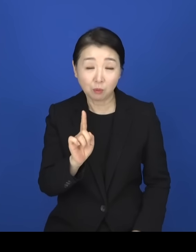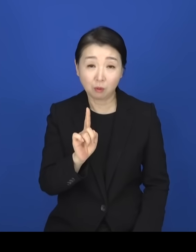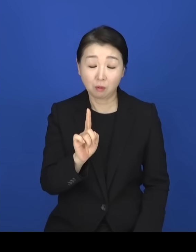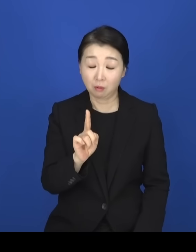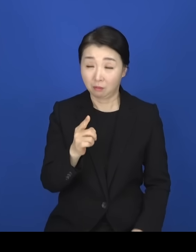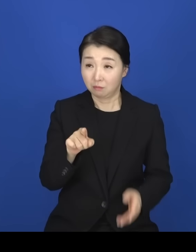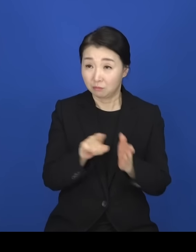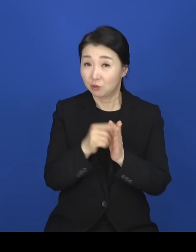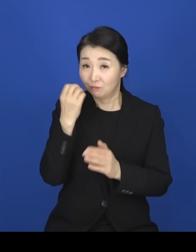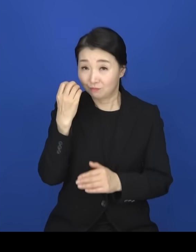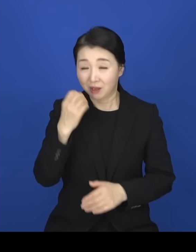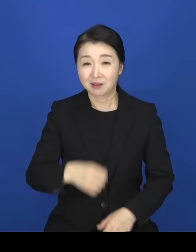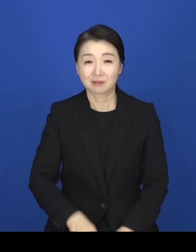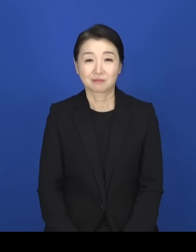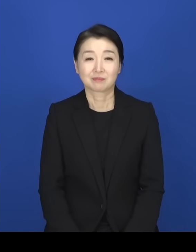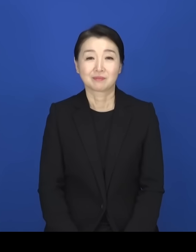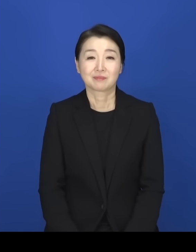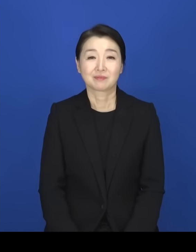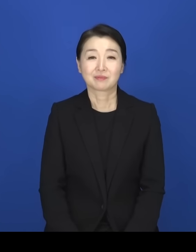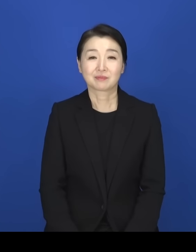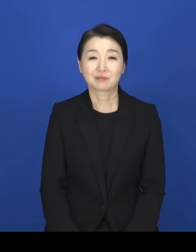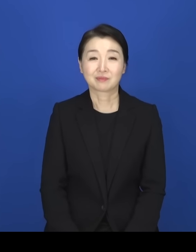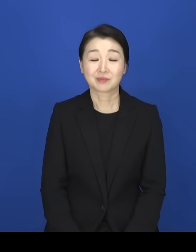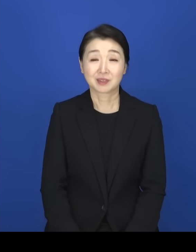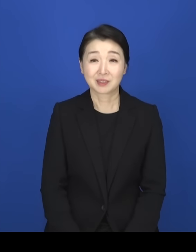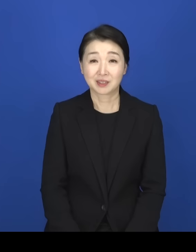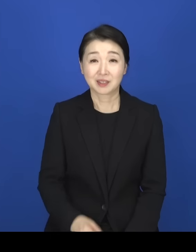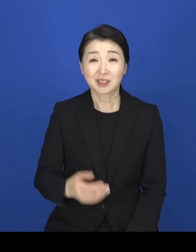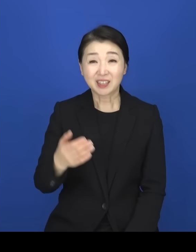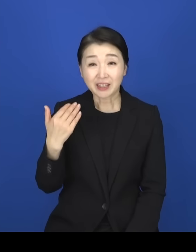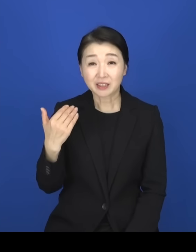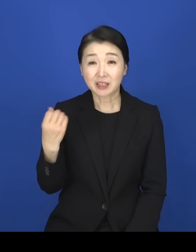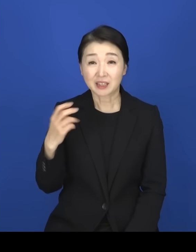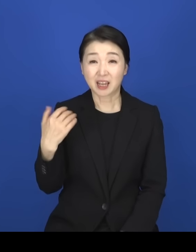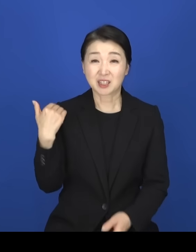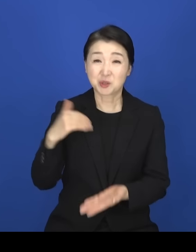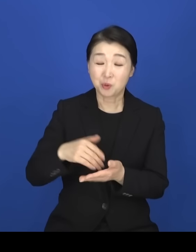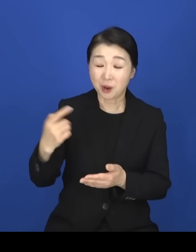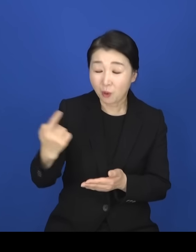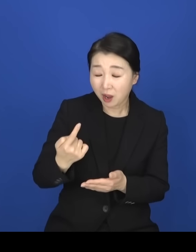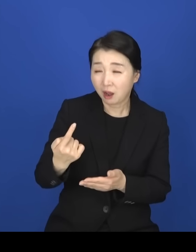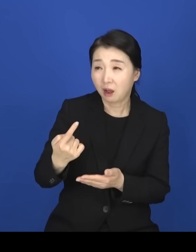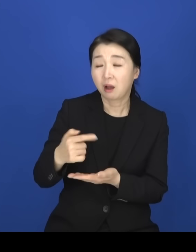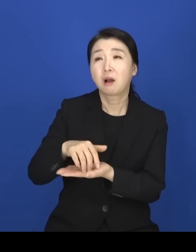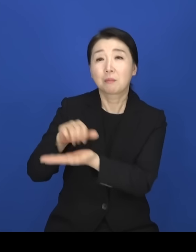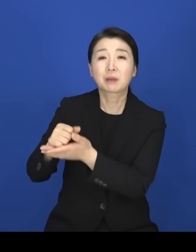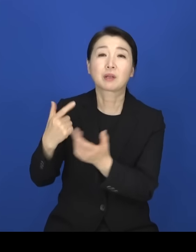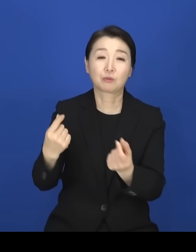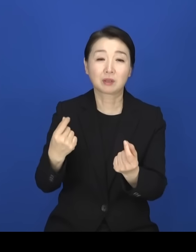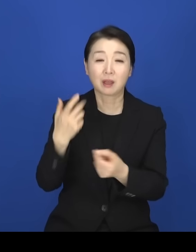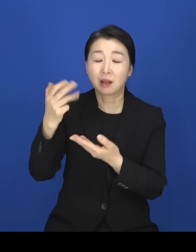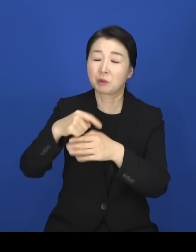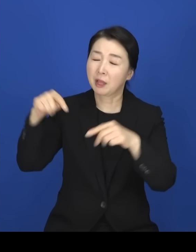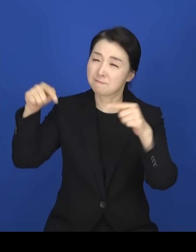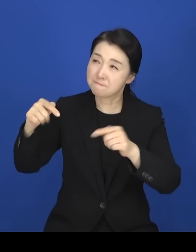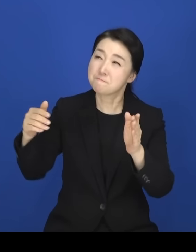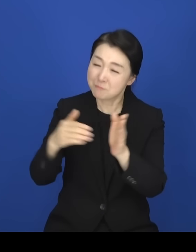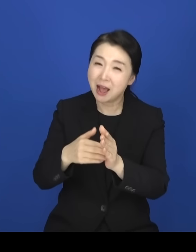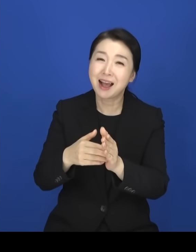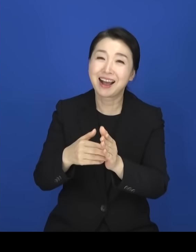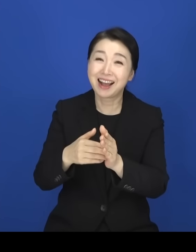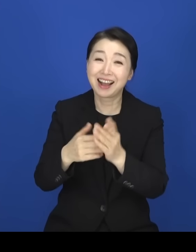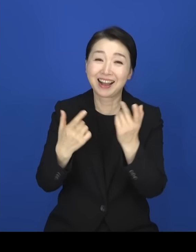믿음이 있었던 거죠. 그래서 그때 당시에 다시 돌아와도 받아줄 것 같다는. 잠시 쉬고 계세요 이거잖아요. 하나님하고 그냥 쇼부를 봤다고 저는 생각을 해요